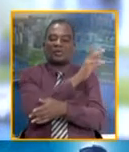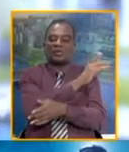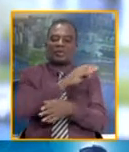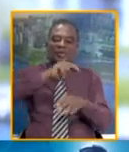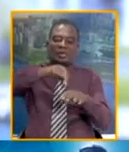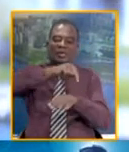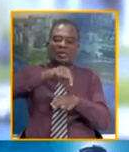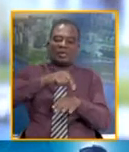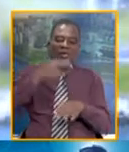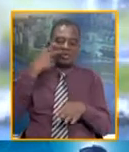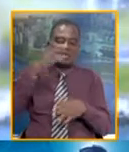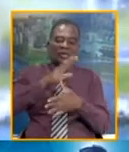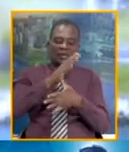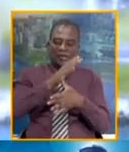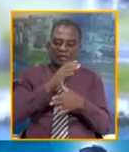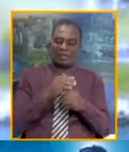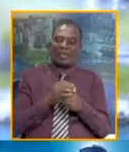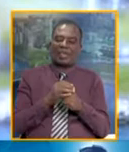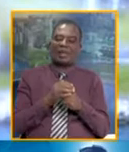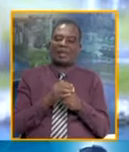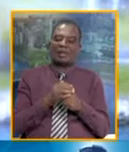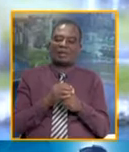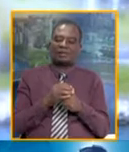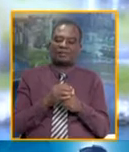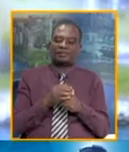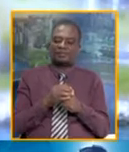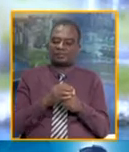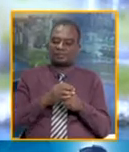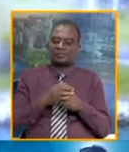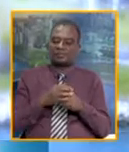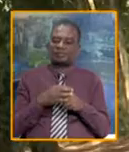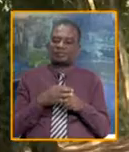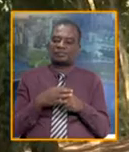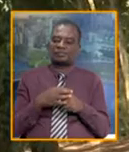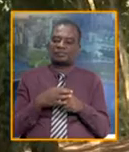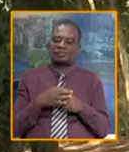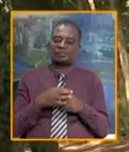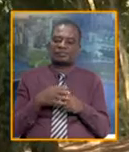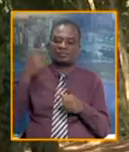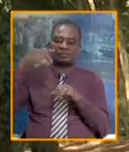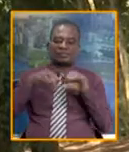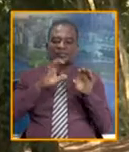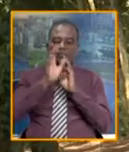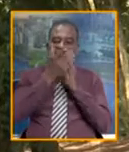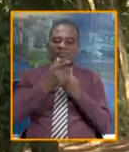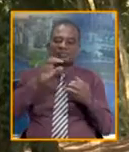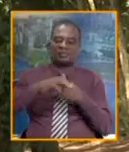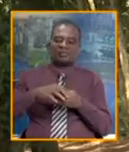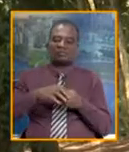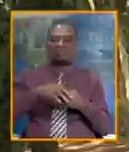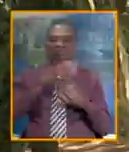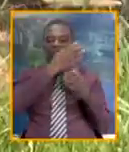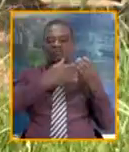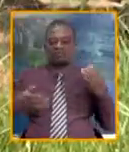national. Les explications, Ahmed Traoré et Didier Nguessan. Pour faire face à la dégradation